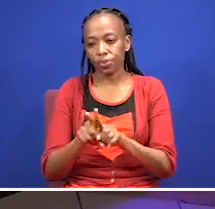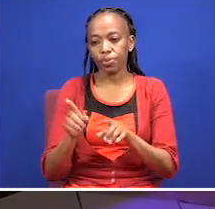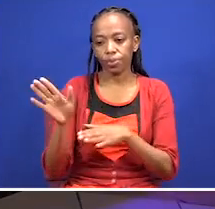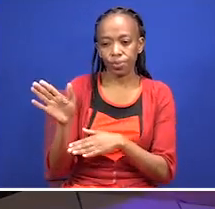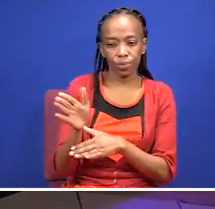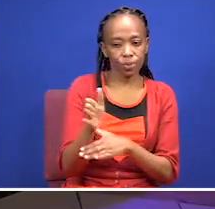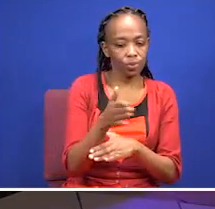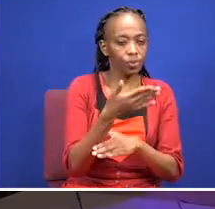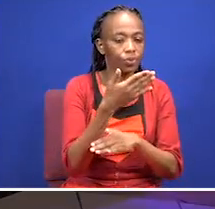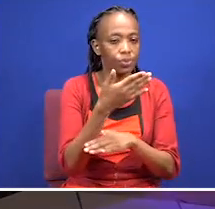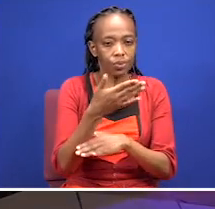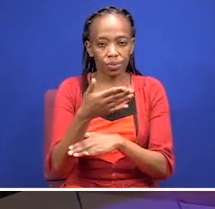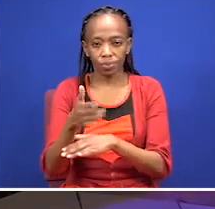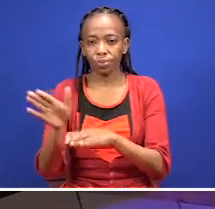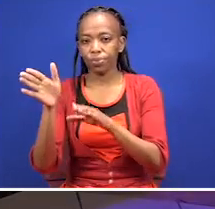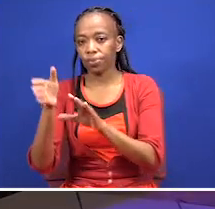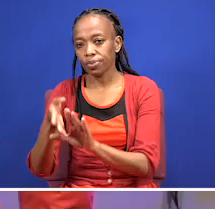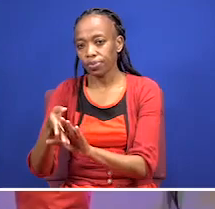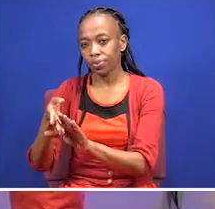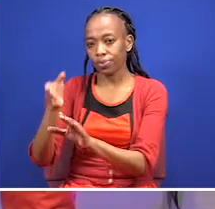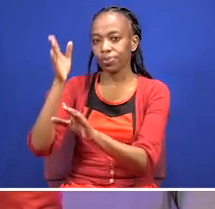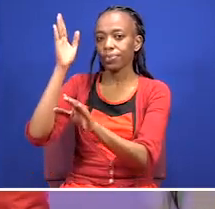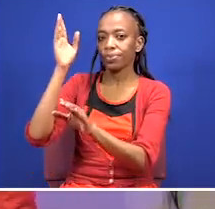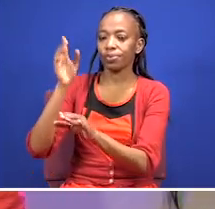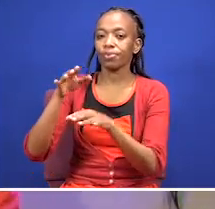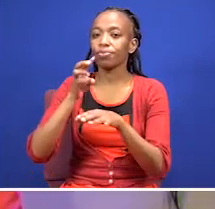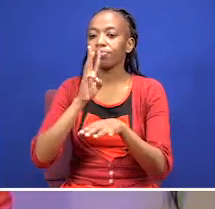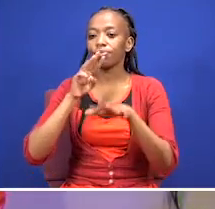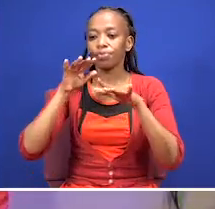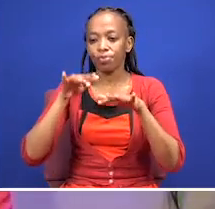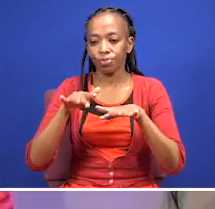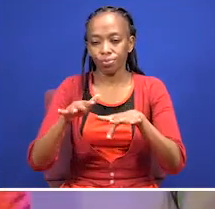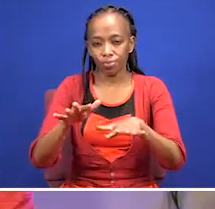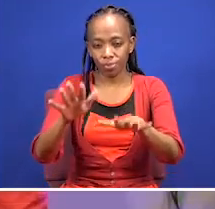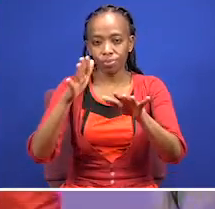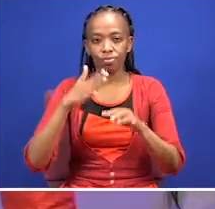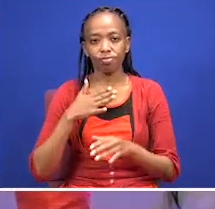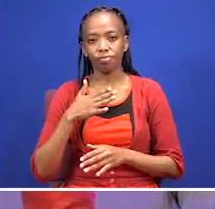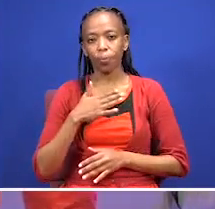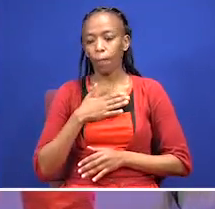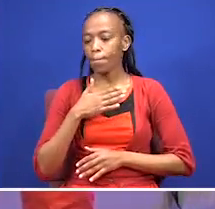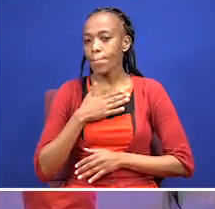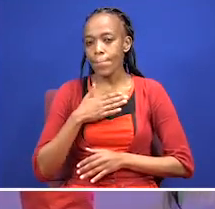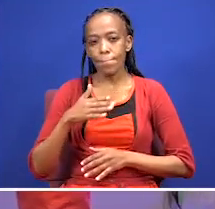kama samaki nje ya bahari